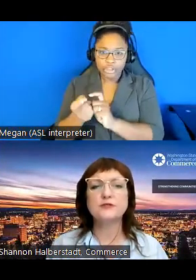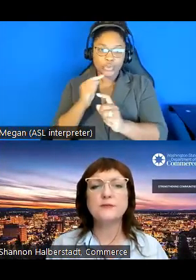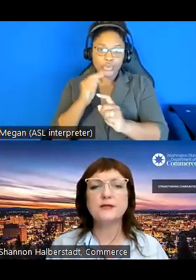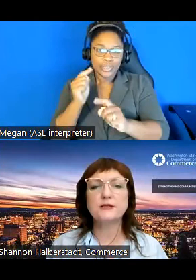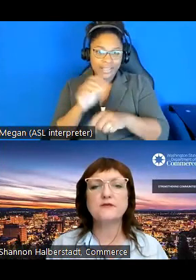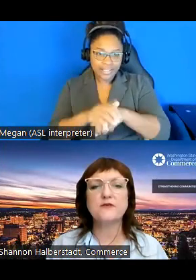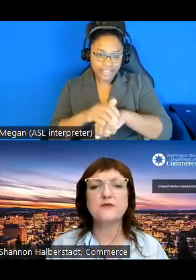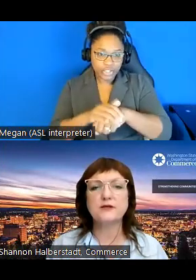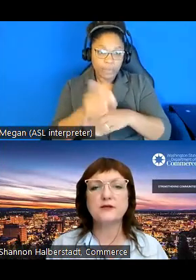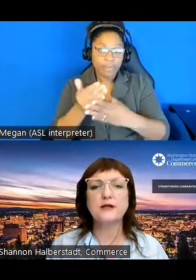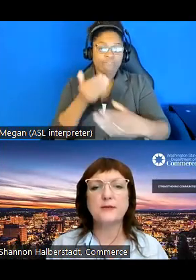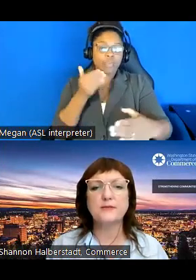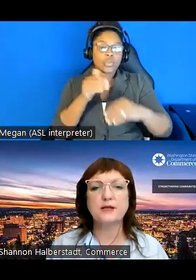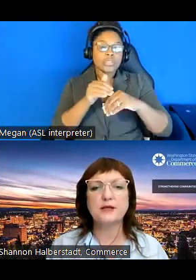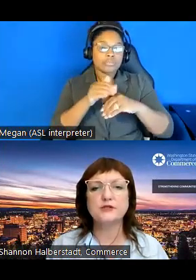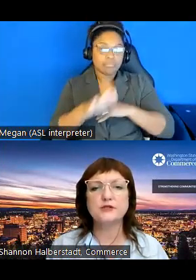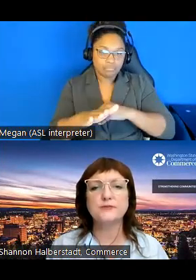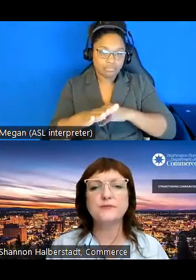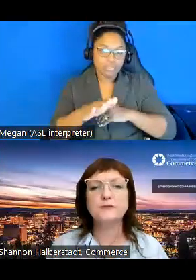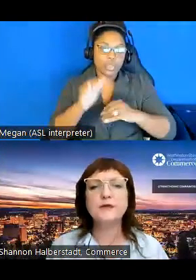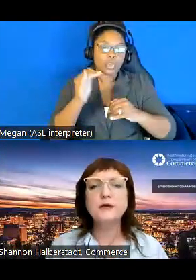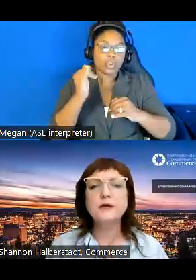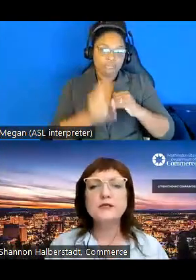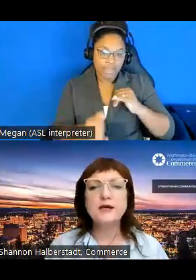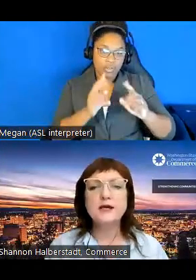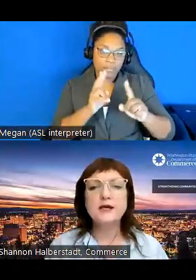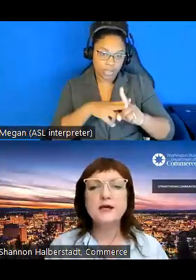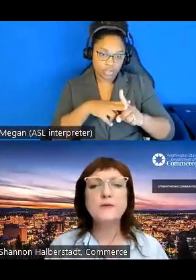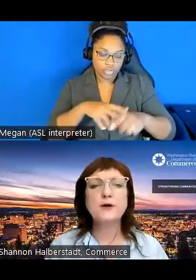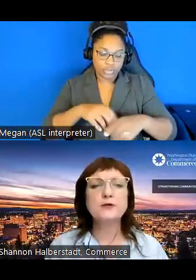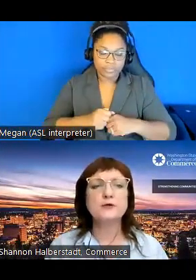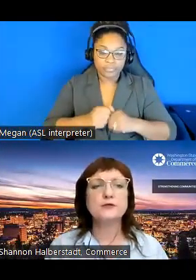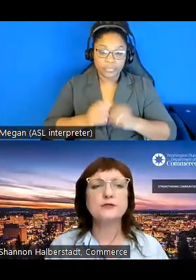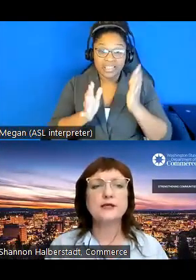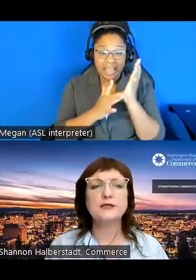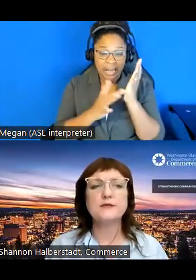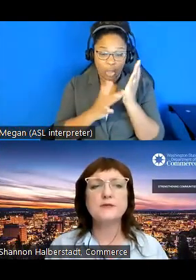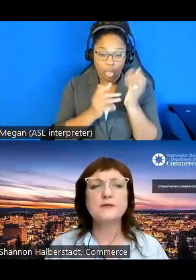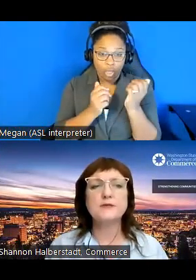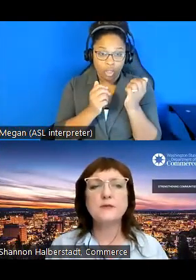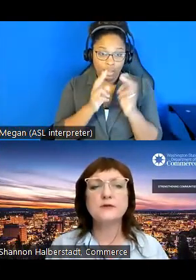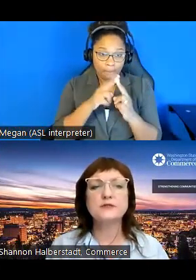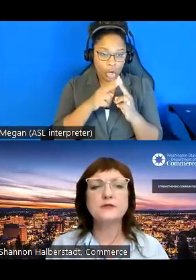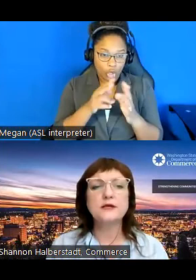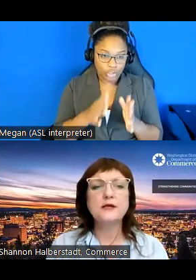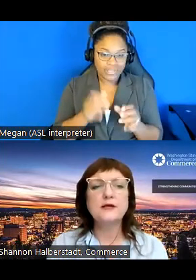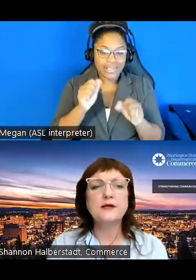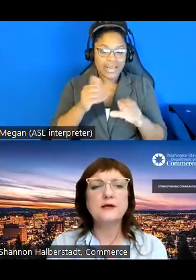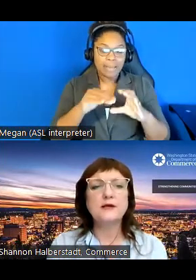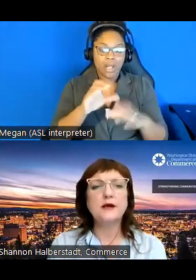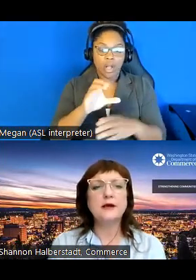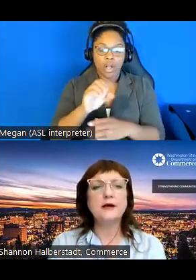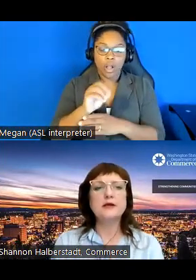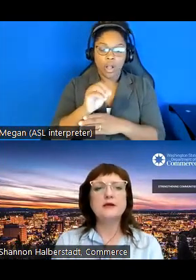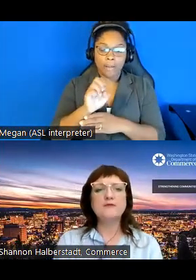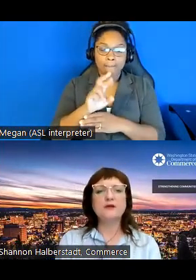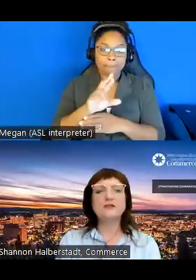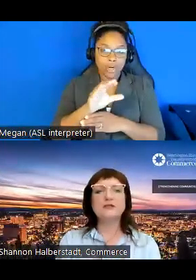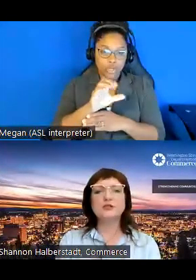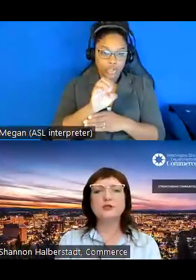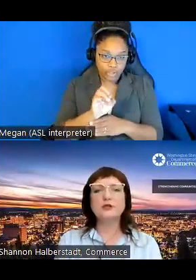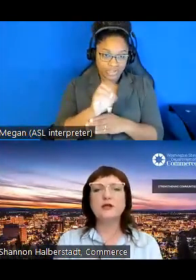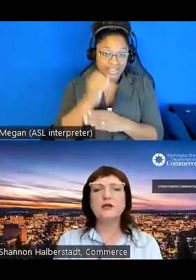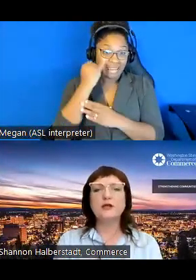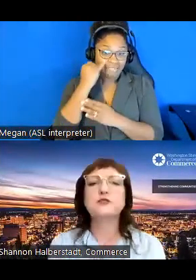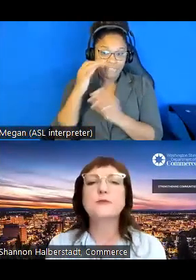그래서 뭐 번역기, 뭐 구글 번역기와 같은 번역기를 사용하시는 게 좋을 것 같습니다. 테크니컬